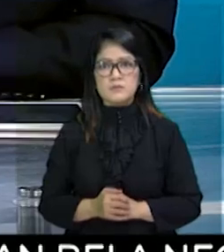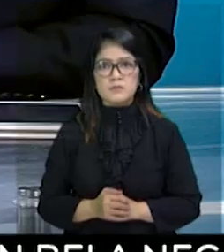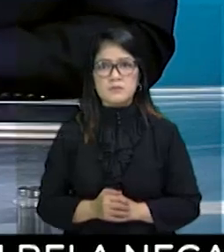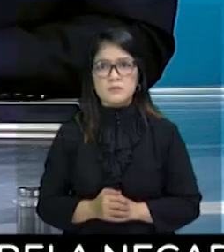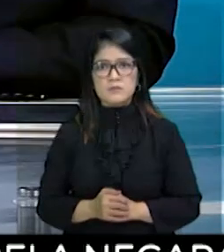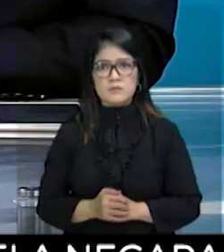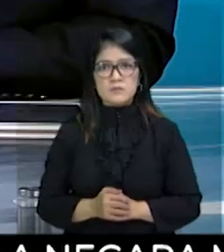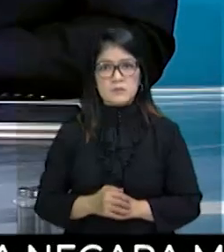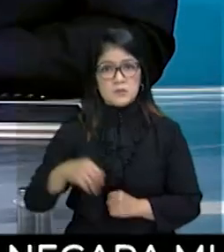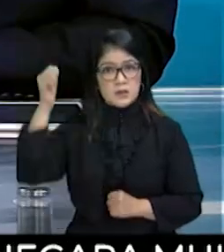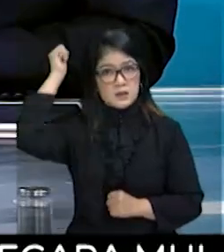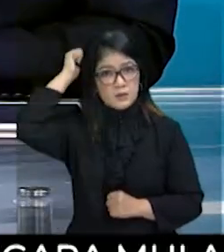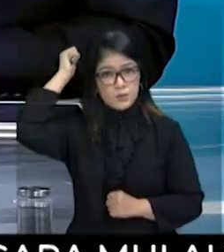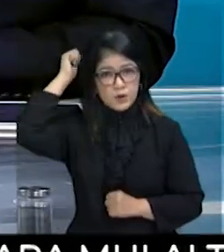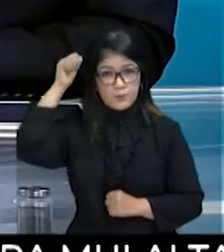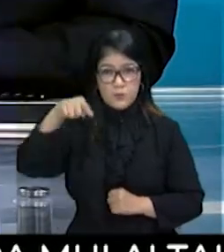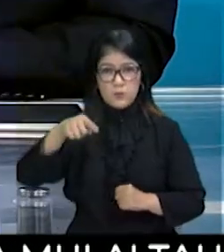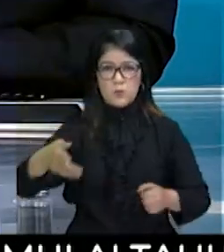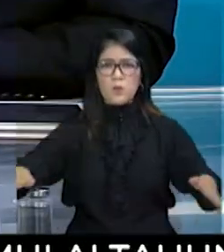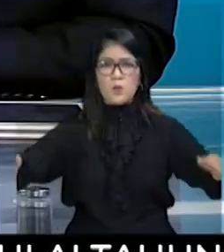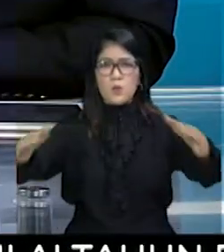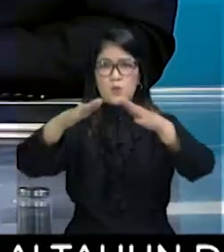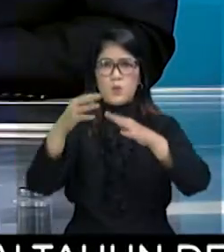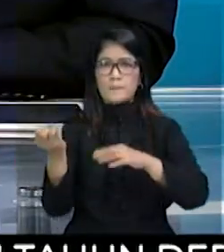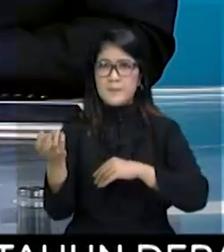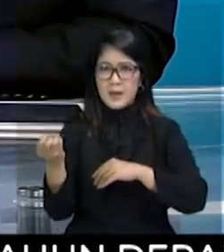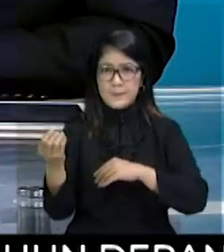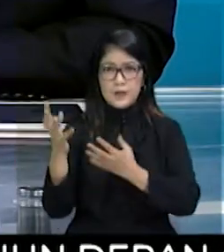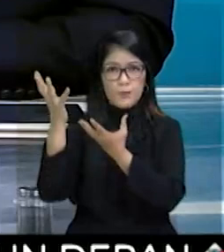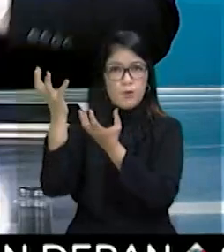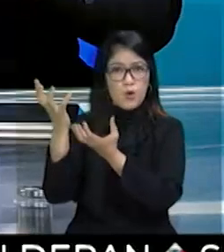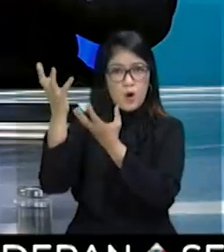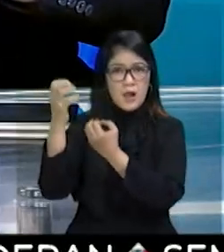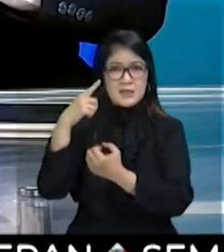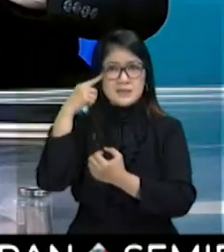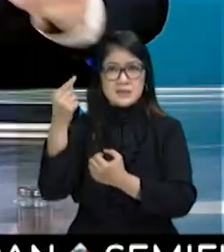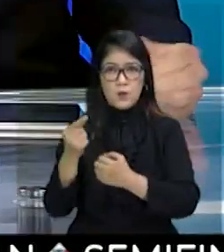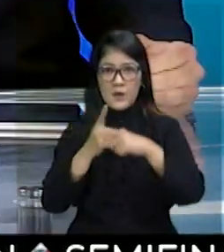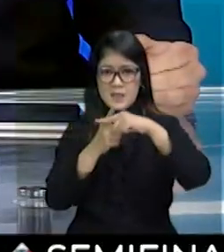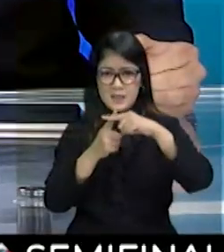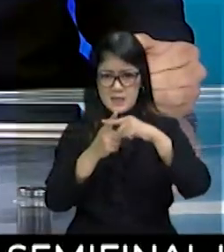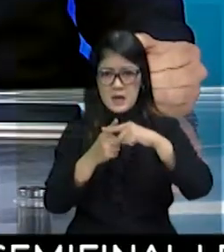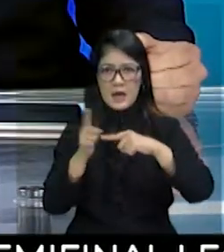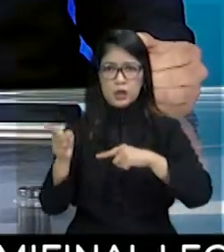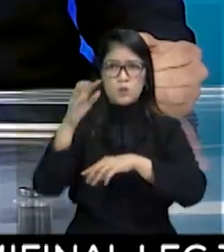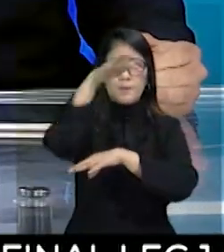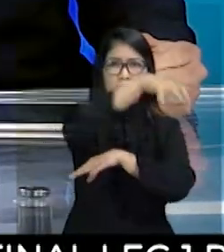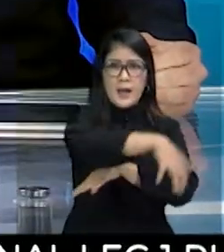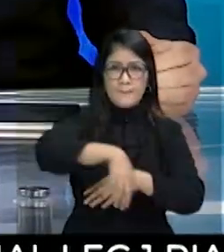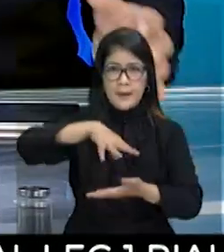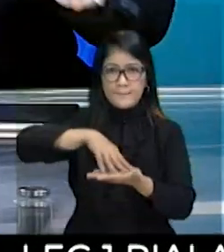Kita beralih ke informasi lain, para ibu di lereng Gunung Merapi, Boyolali, Jawa Tengah menjadi penambang pasir sejak belasan tahun